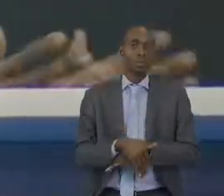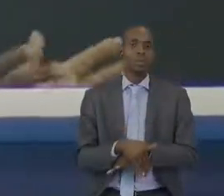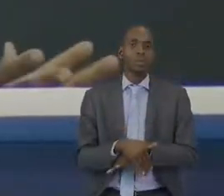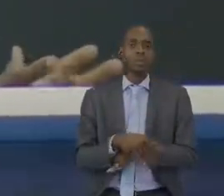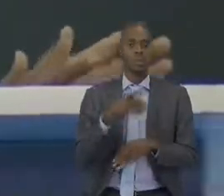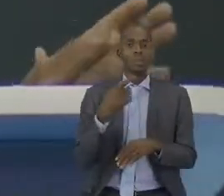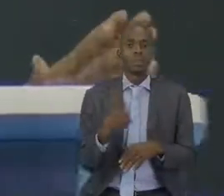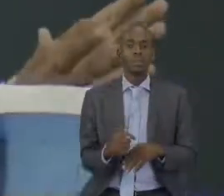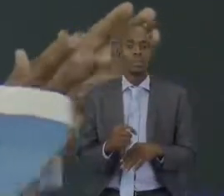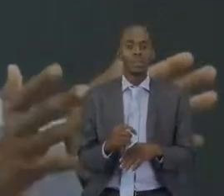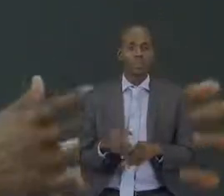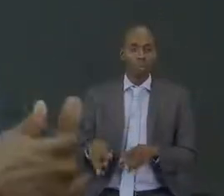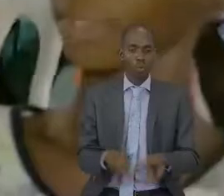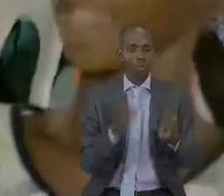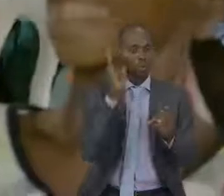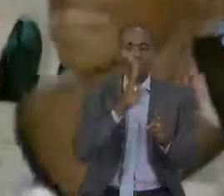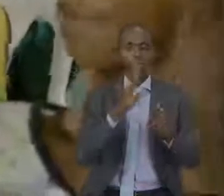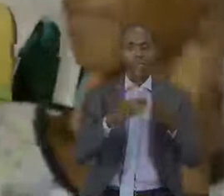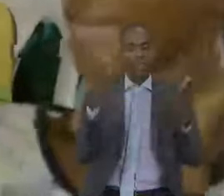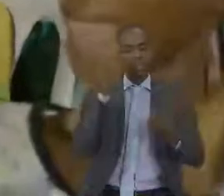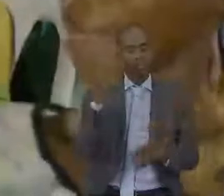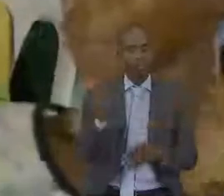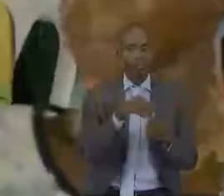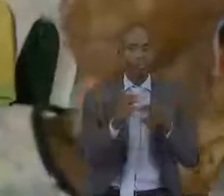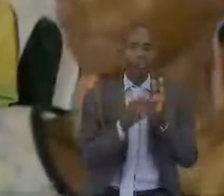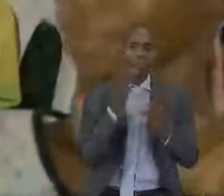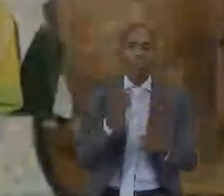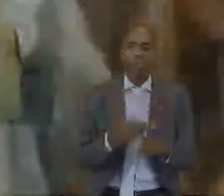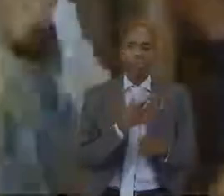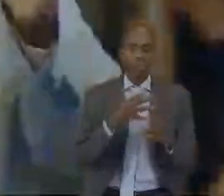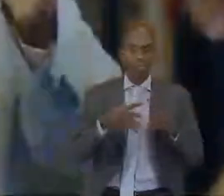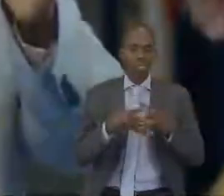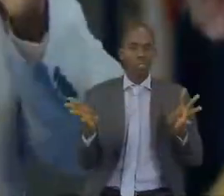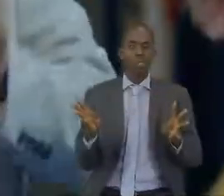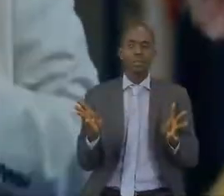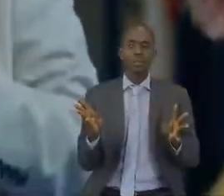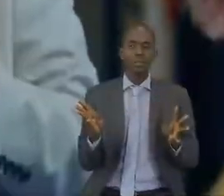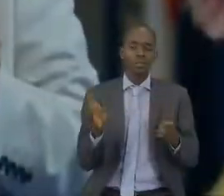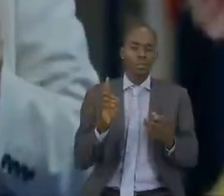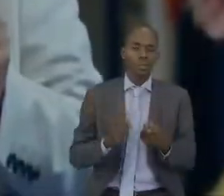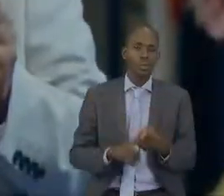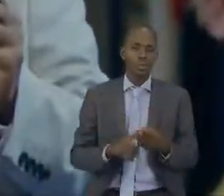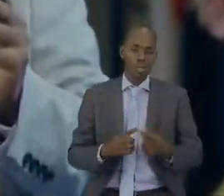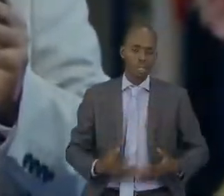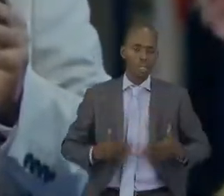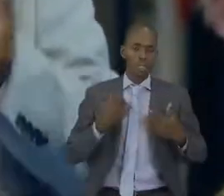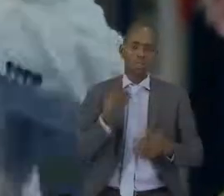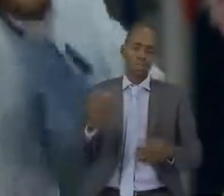Ce soir, la voie sera ouverte pour toi et la porte conduisant à la vie éternelle sera